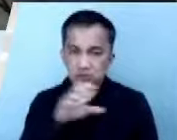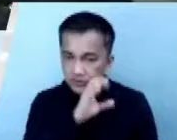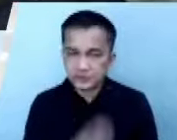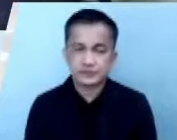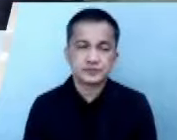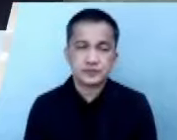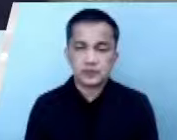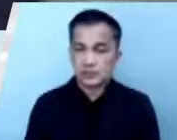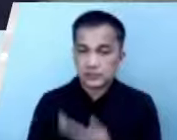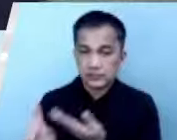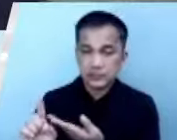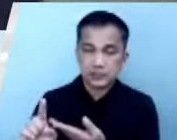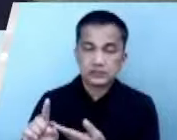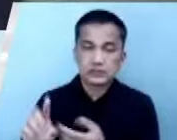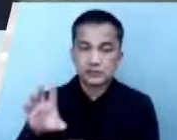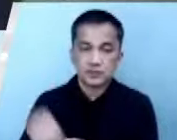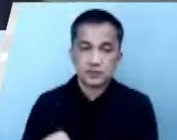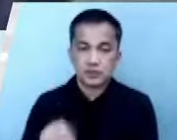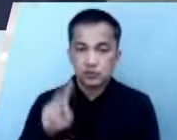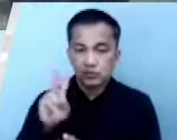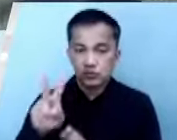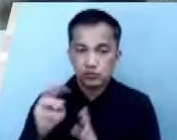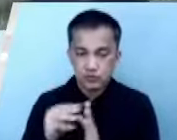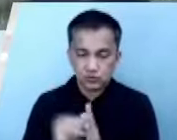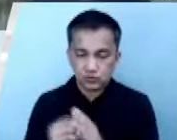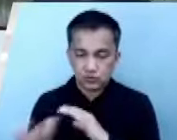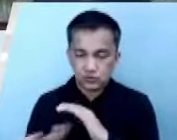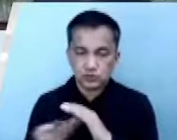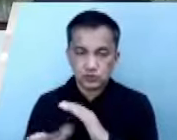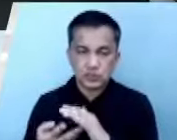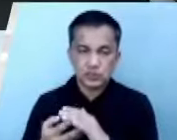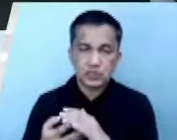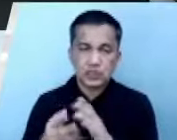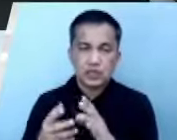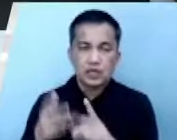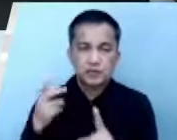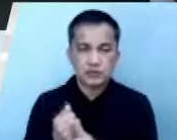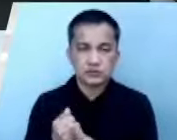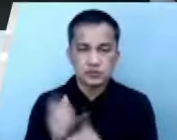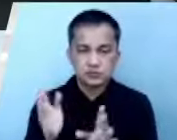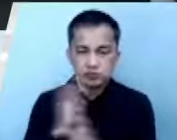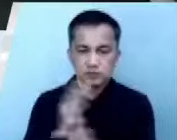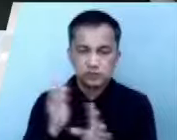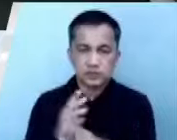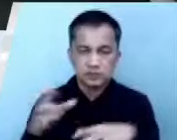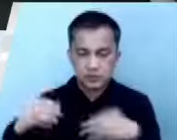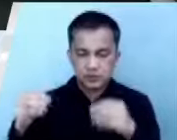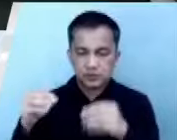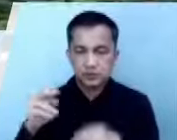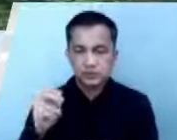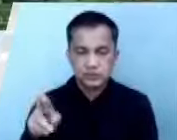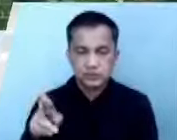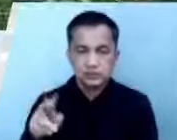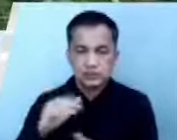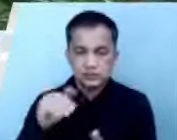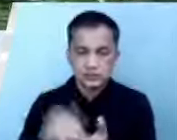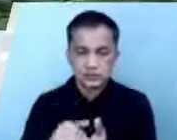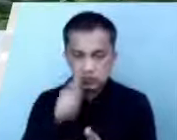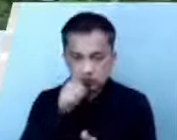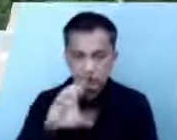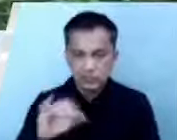nasa 2 milyong customer ng Meralco na apektado ng rotational brownout sa NCR, bahagi ng Central Luzon at Calabar Zone dahil sa